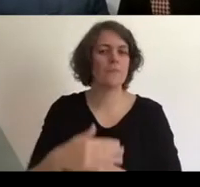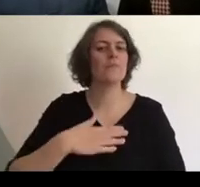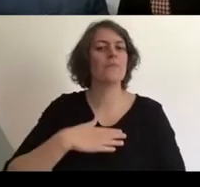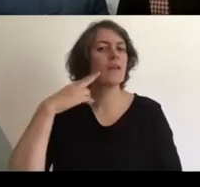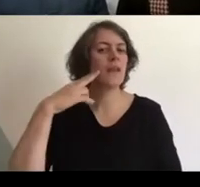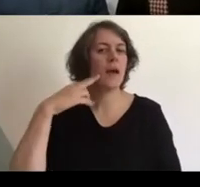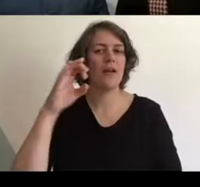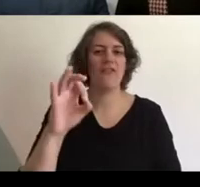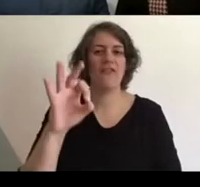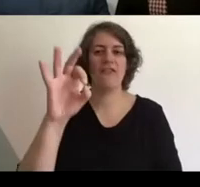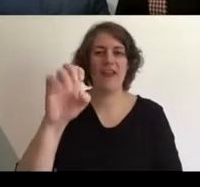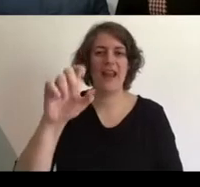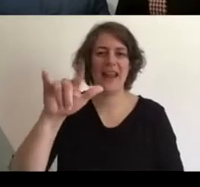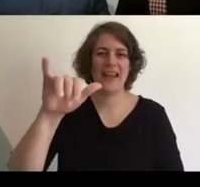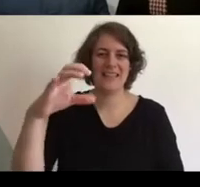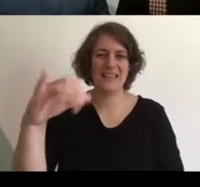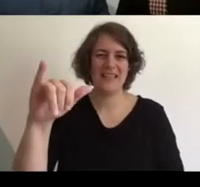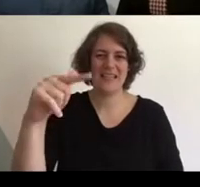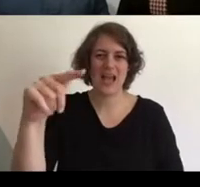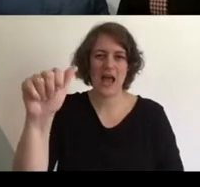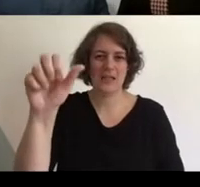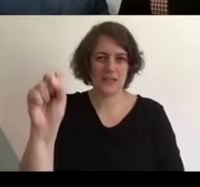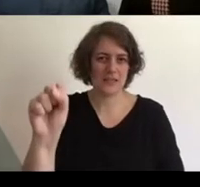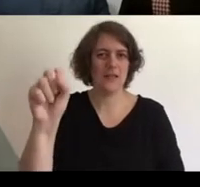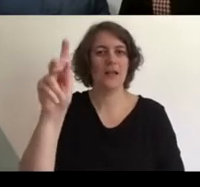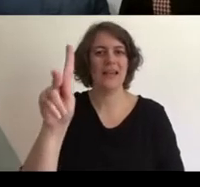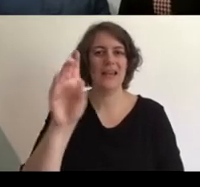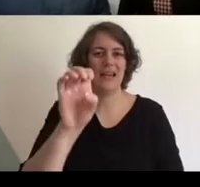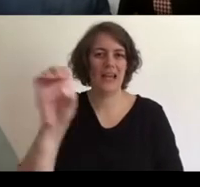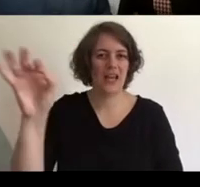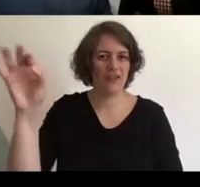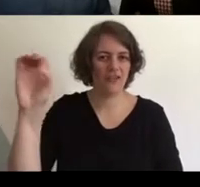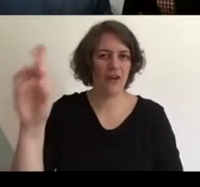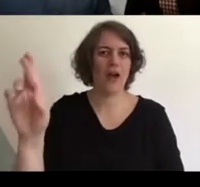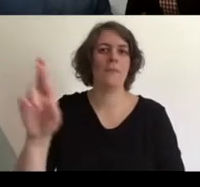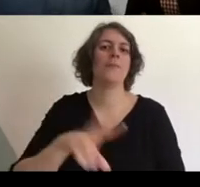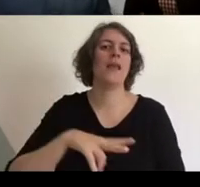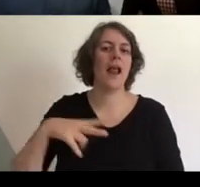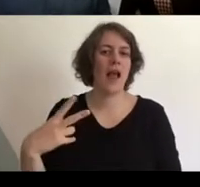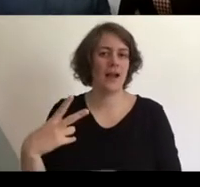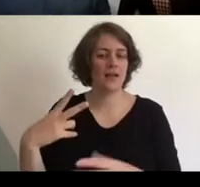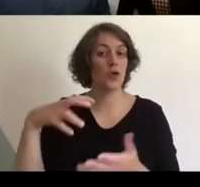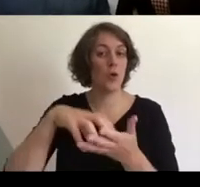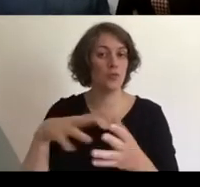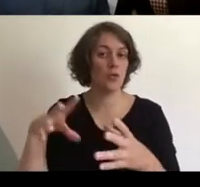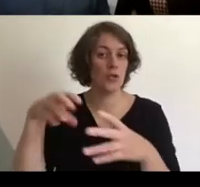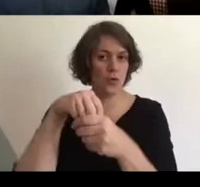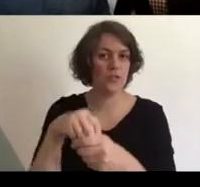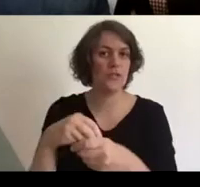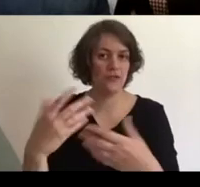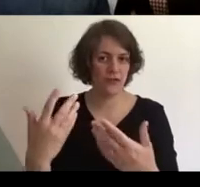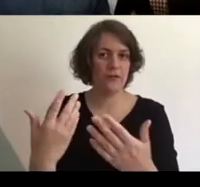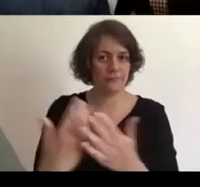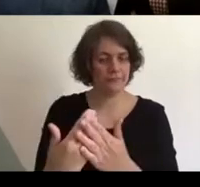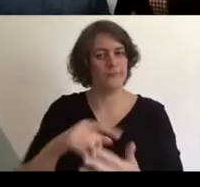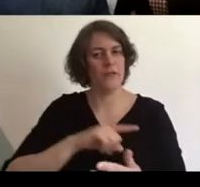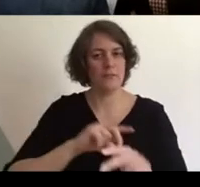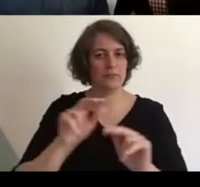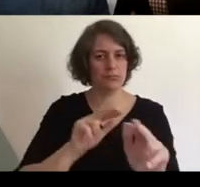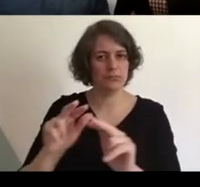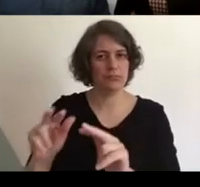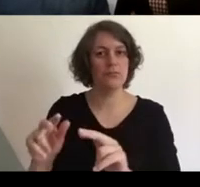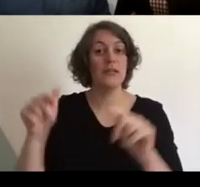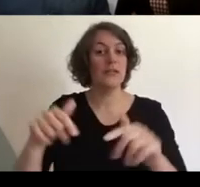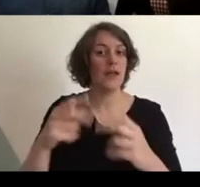Inklusiv. Und ich darf in dieser illustren Runde noch ein paar andere nette Menschen begrüßen.